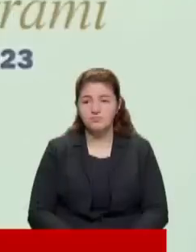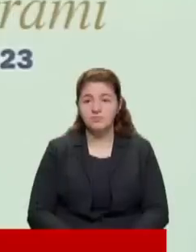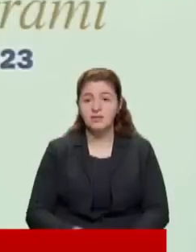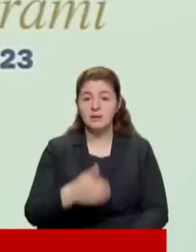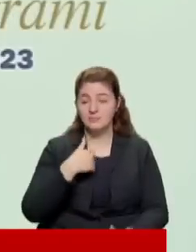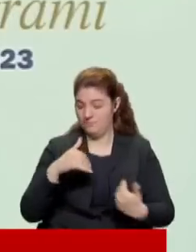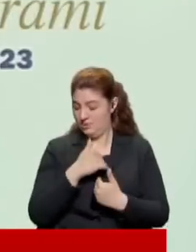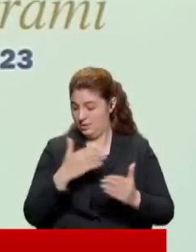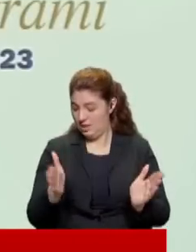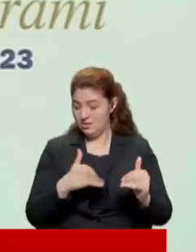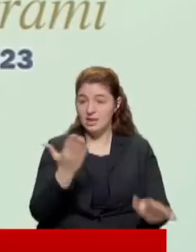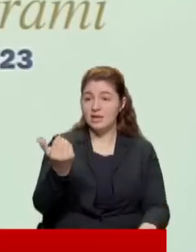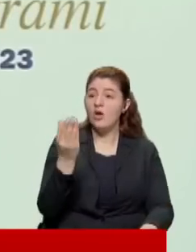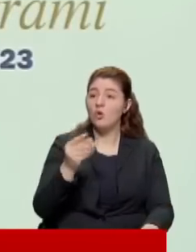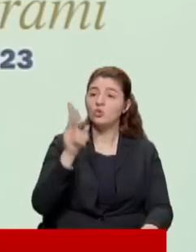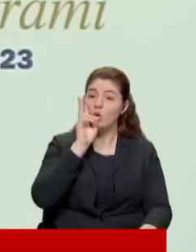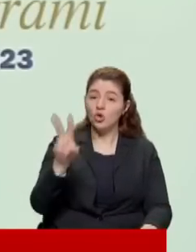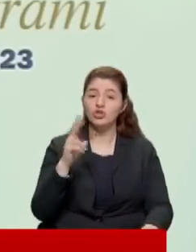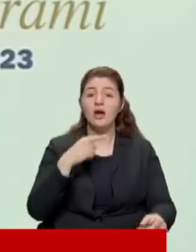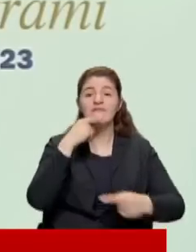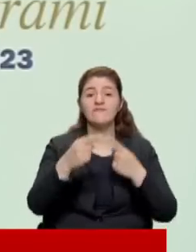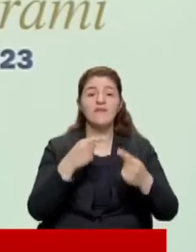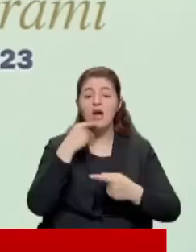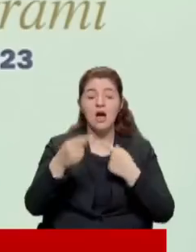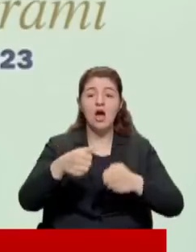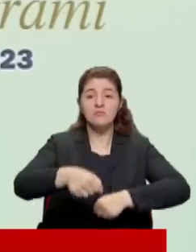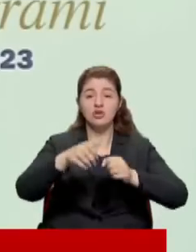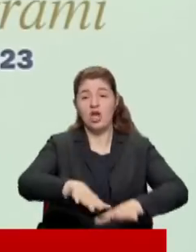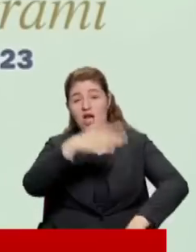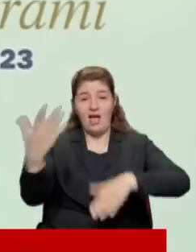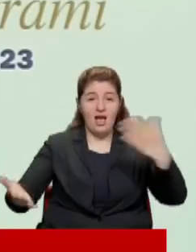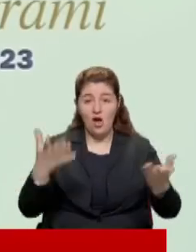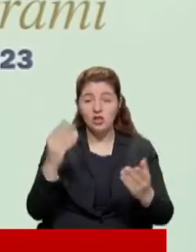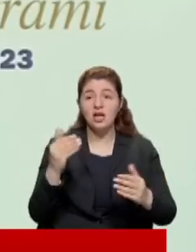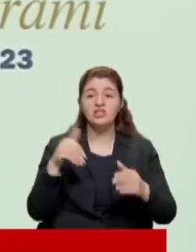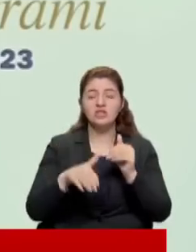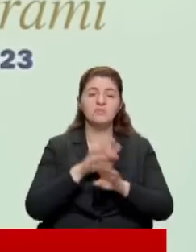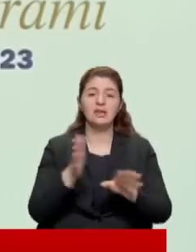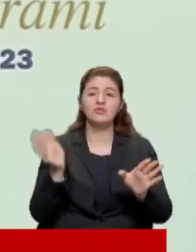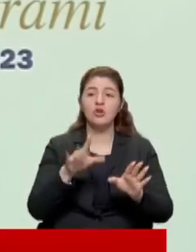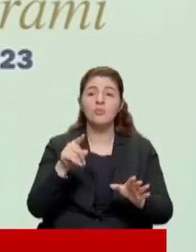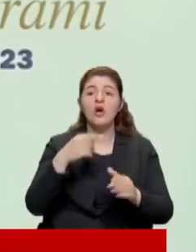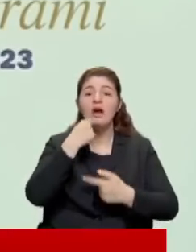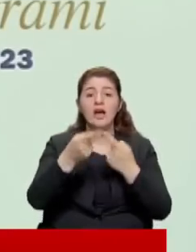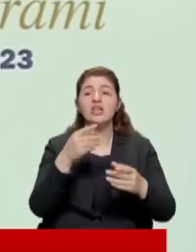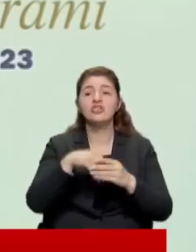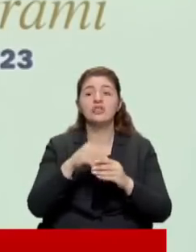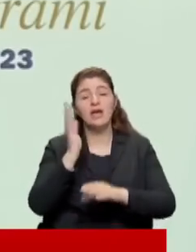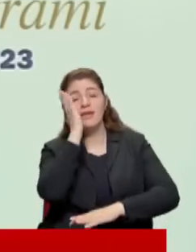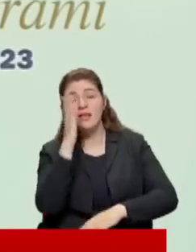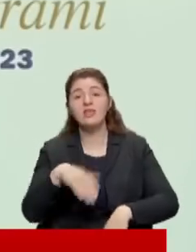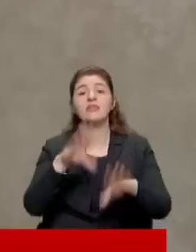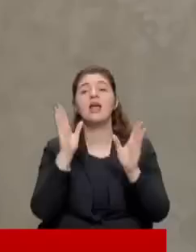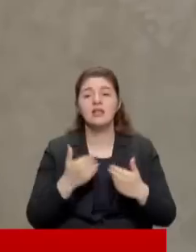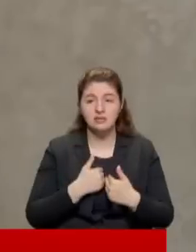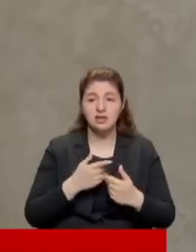Biz sandık ufukta görününce vaat bohçasını açan, seçim geçtikten sonra da vaatlerinin üzerine yatanlardan